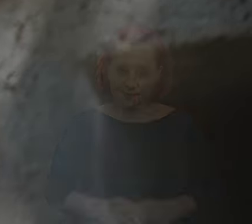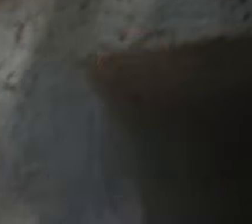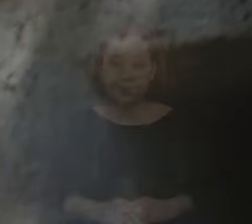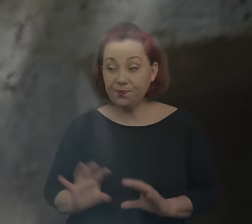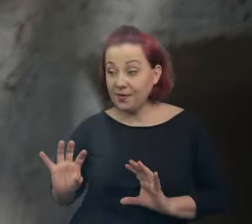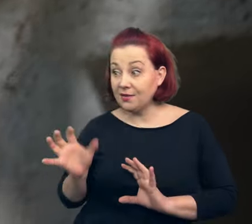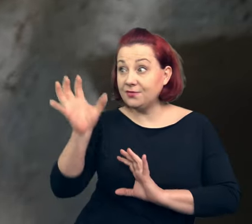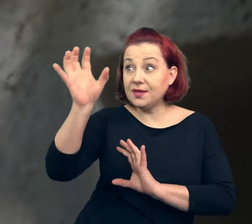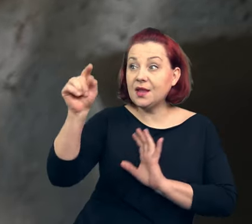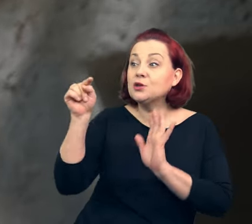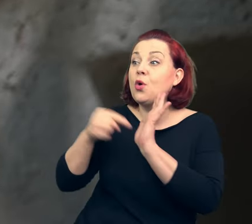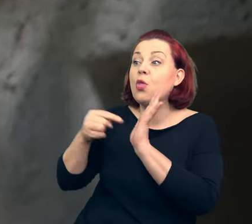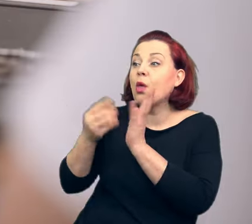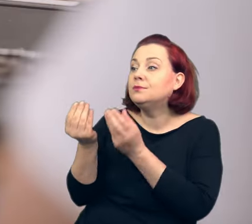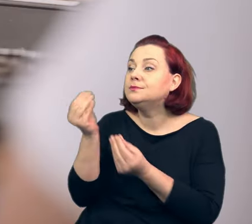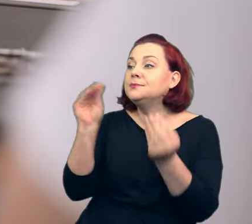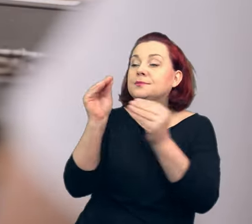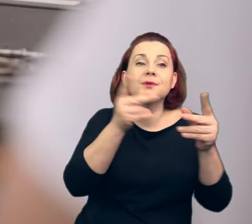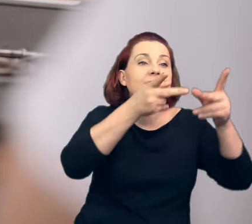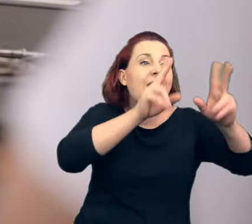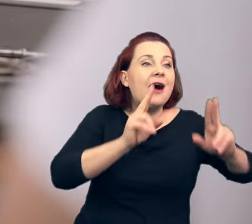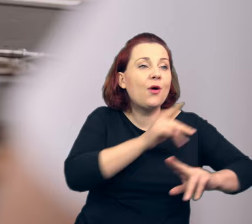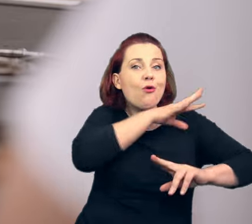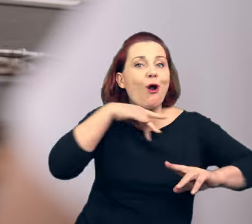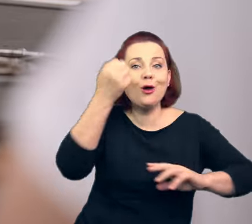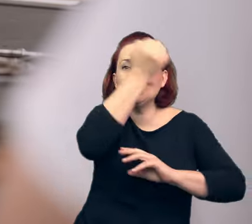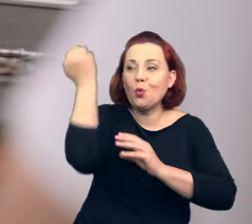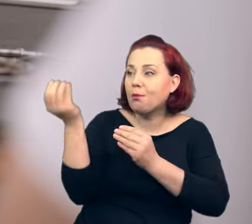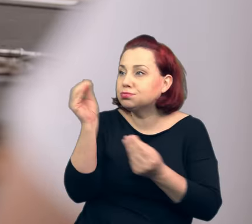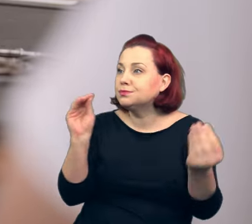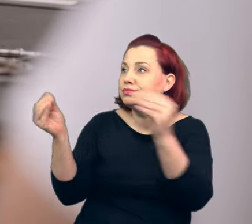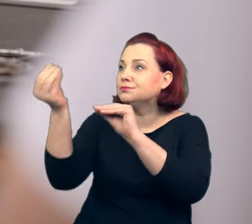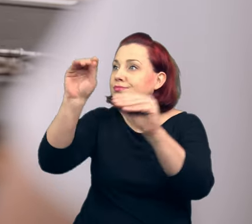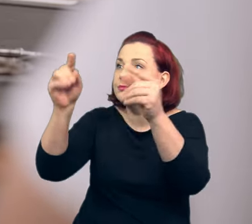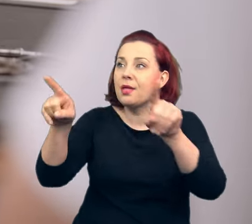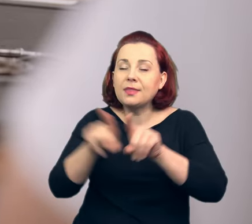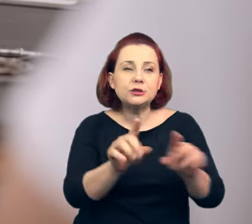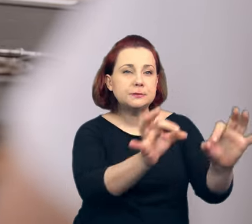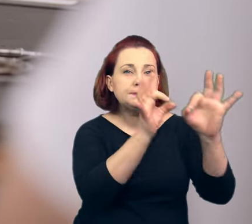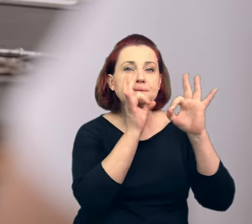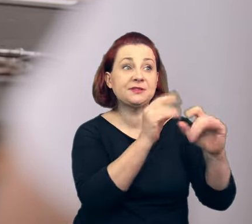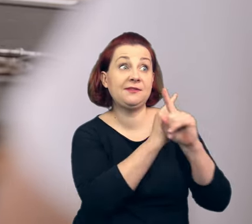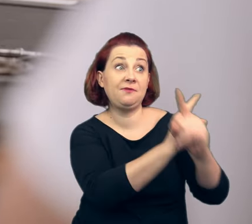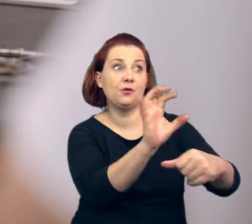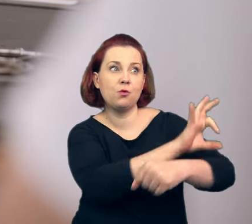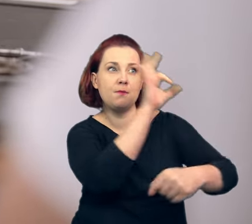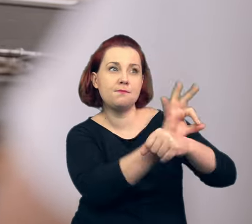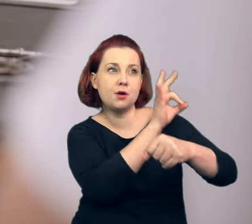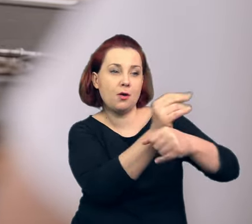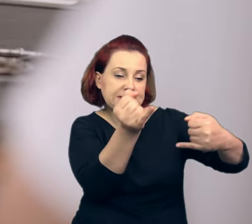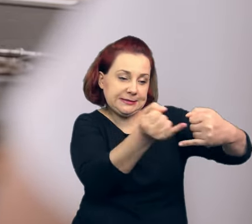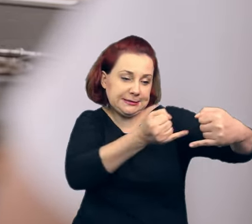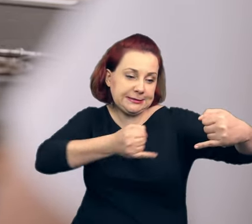Witraż to kompozycja wykonana z kawałków kolorowego szkła, odpowiednio przyciętych według projektu i ujętych